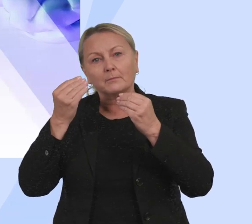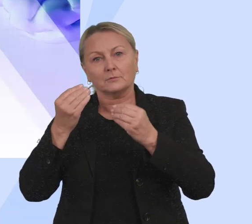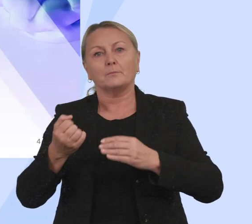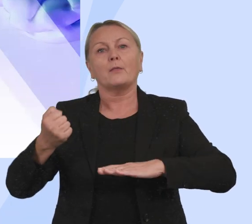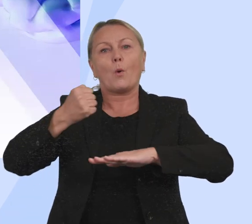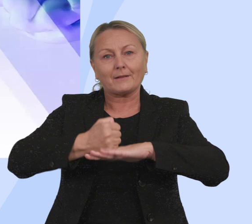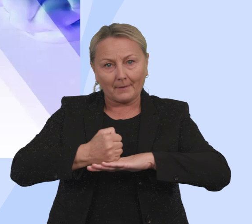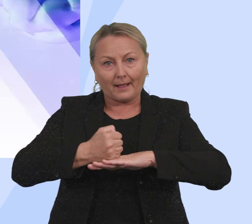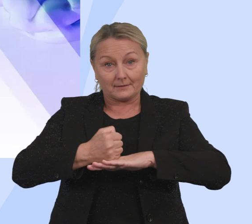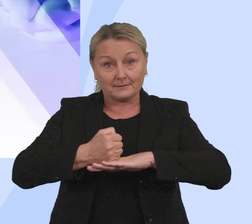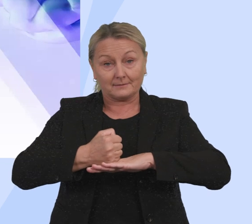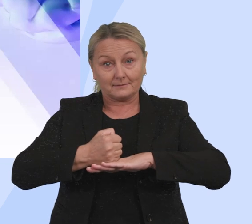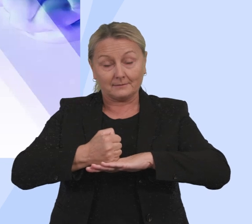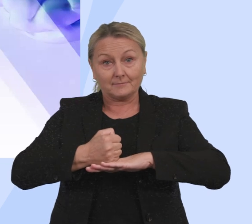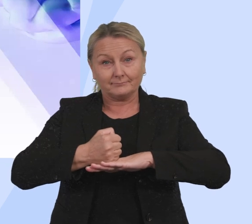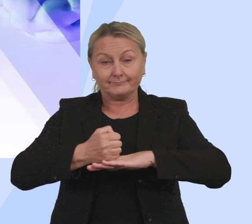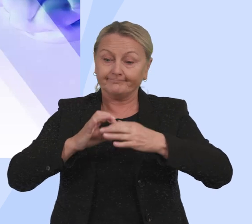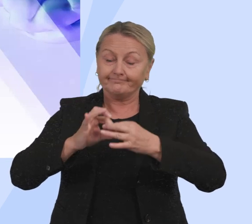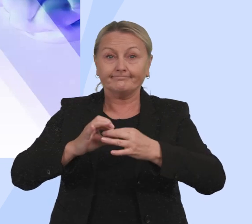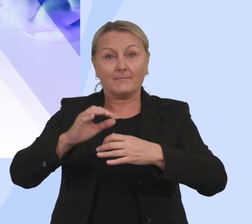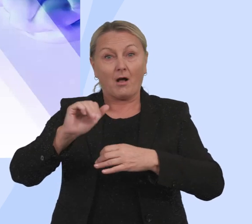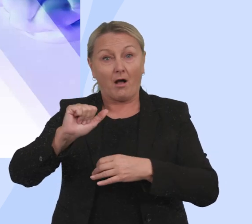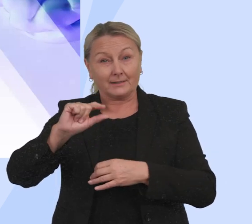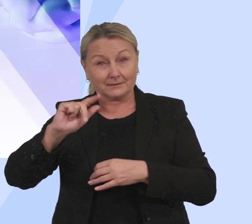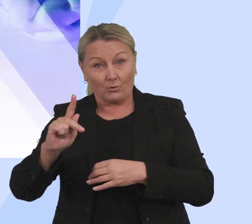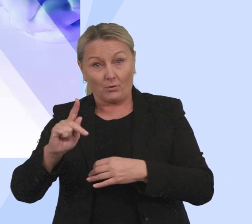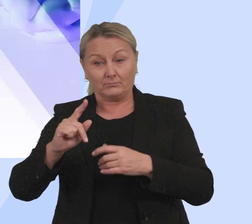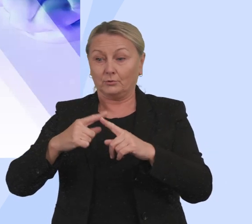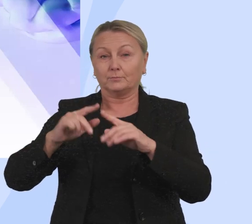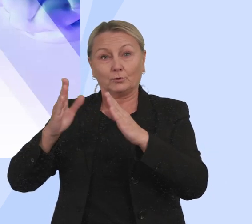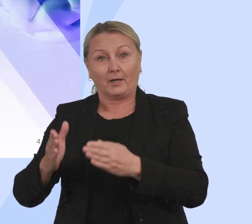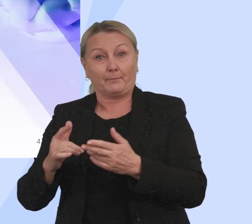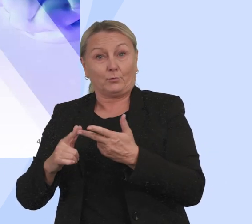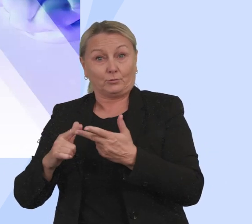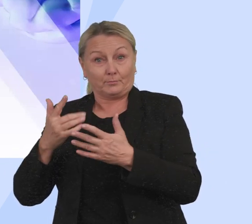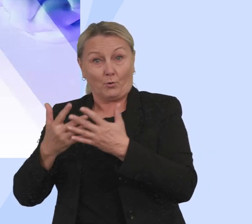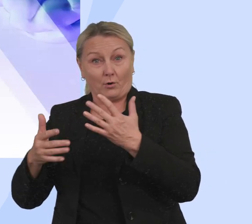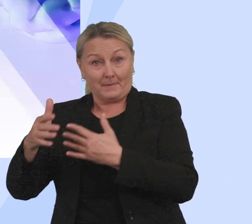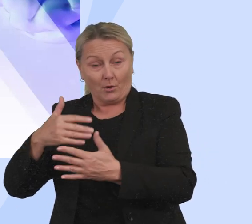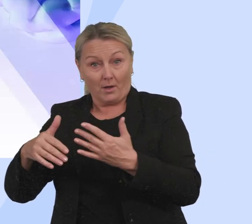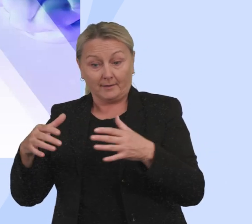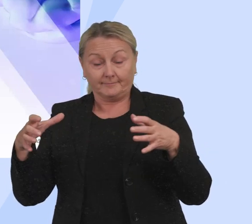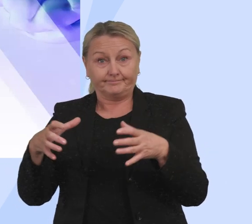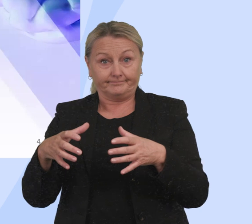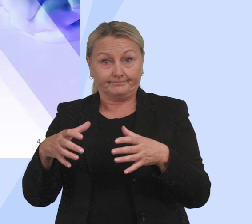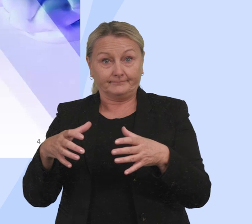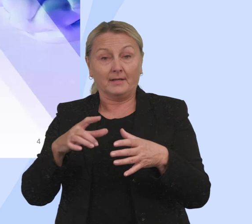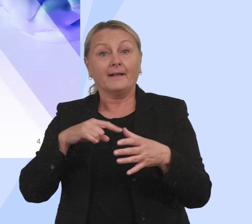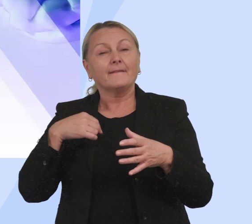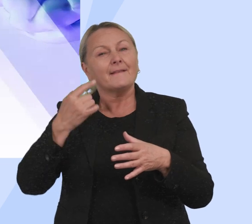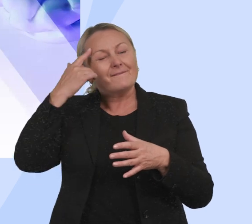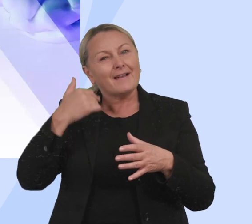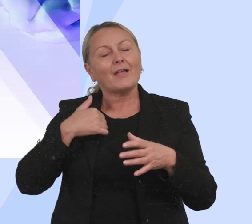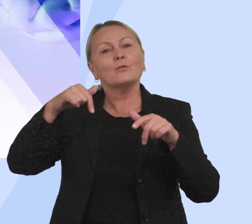omkring ASK og om modeling og sprogmiljøer. Vi ved nu, at fordi alle de